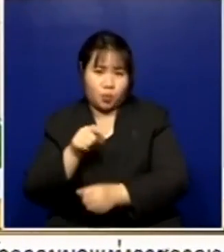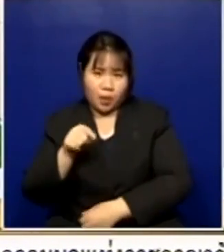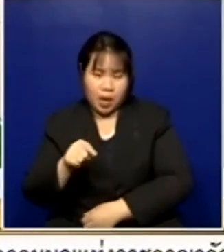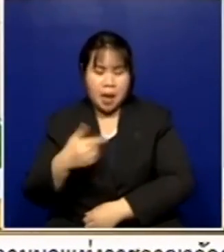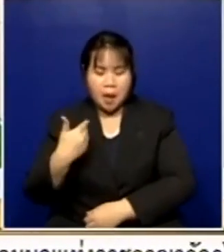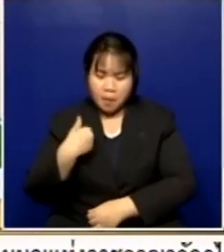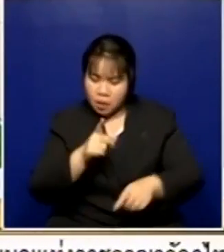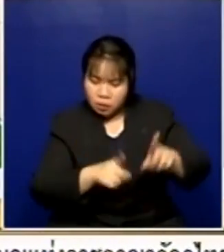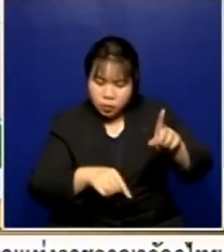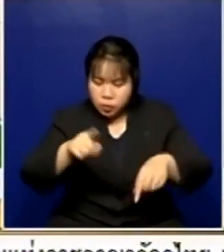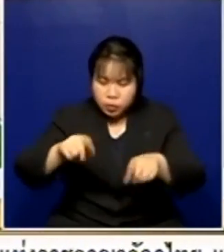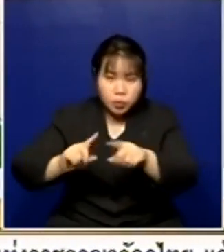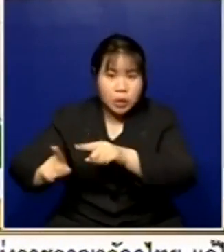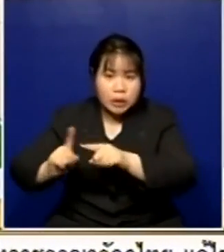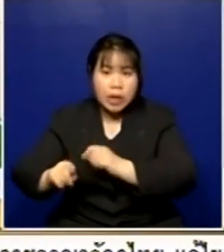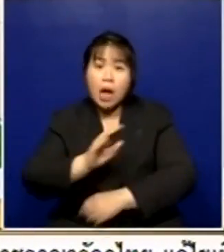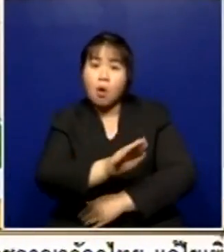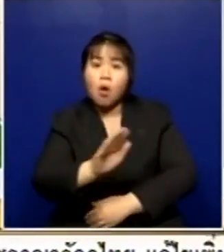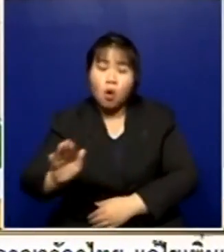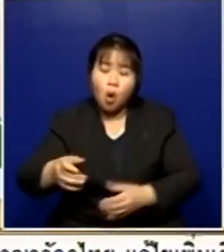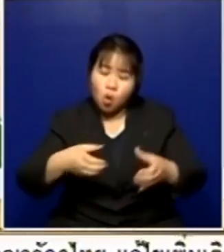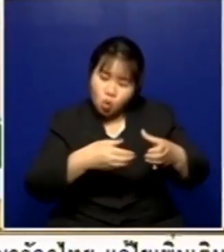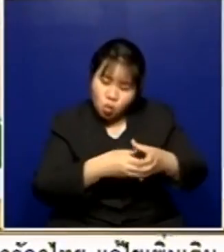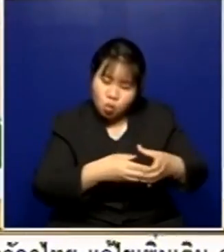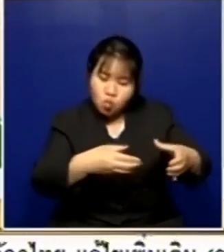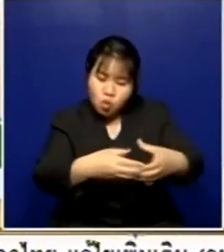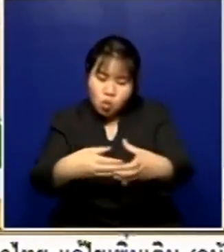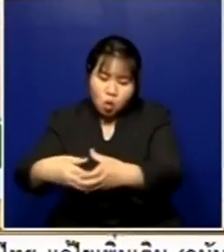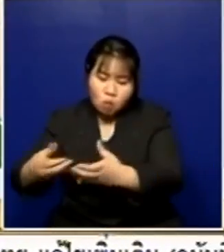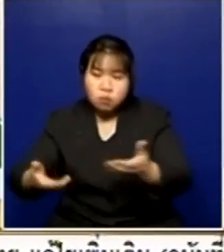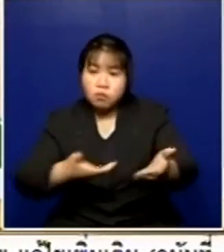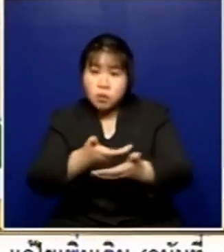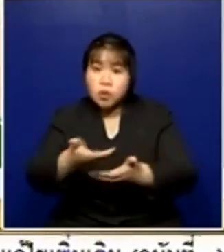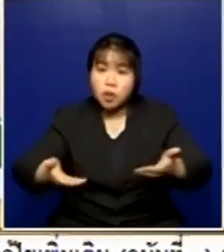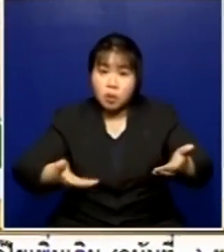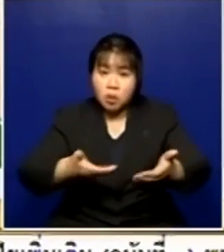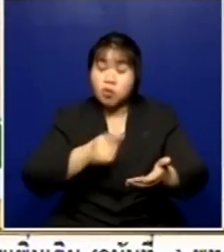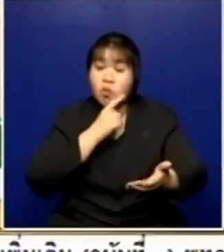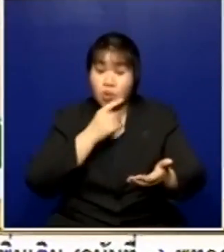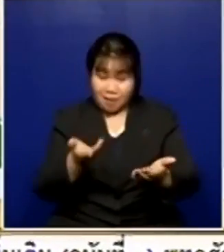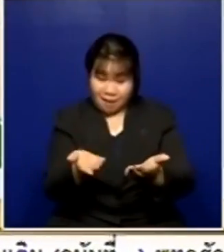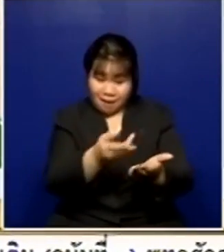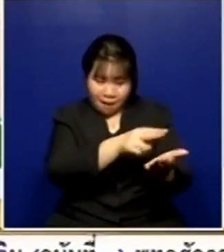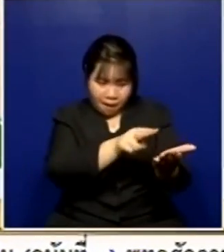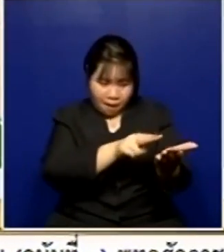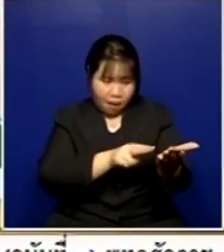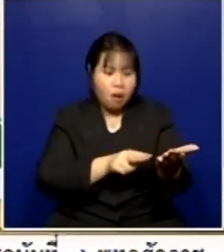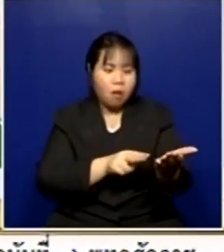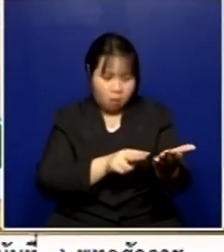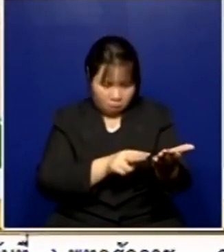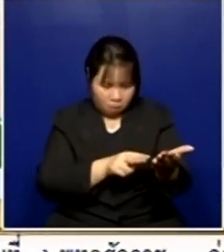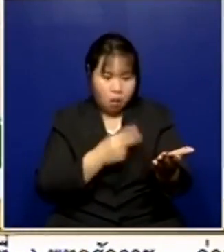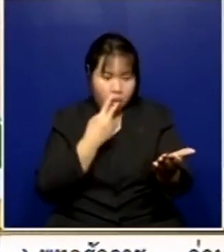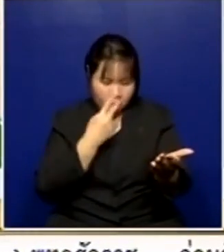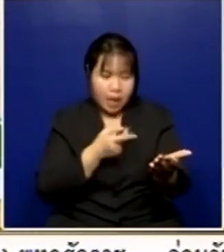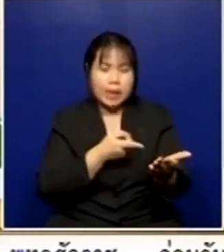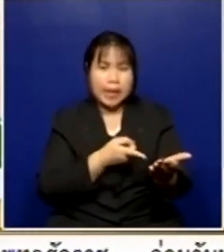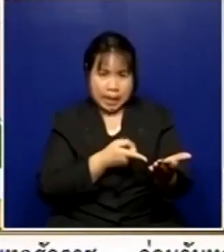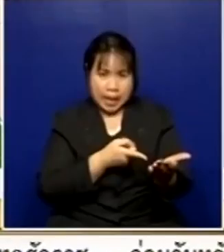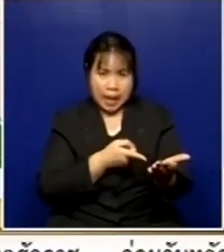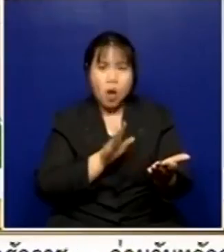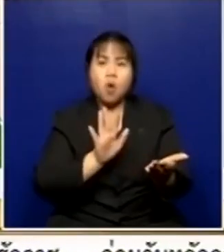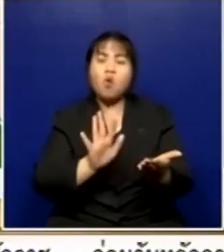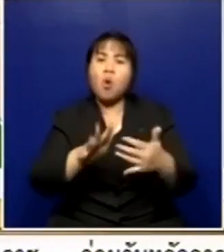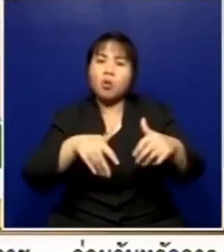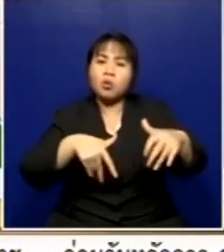หลายของประชาของผู้คนที่มาเข้าร่วมเมื่อท่านได้อ่านท่านก็จะเห็นเองว่าข้อเสนอของ